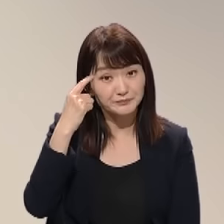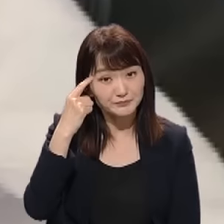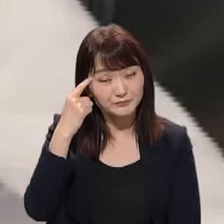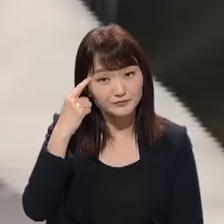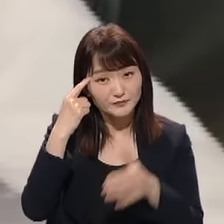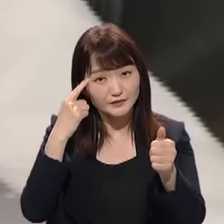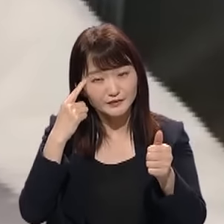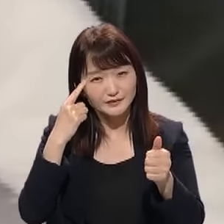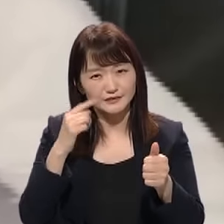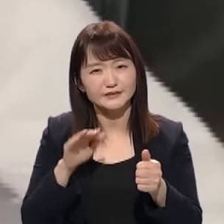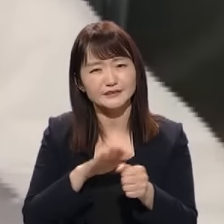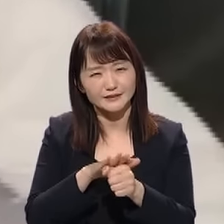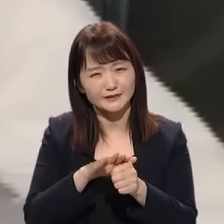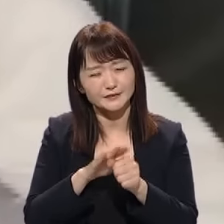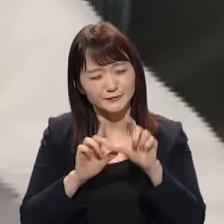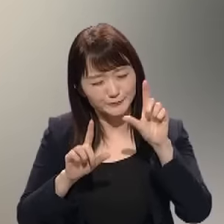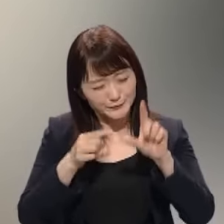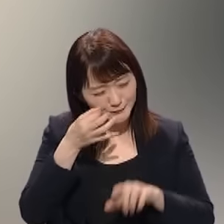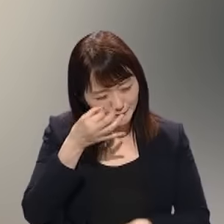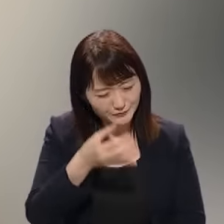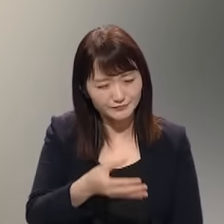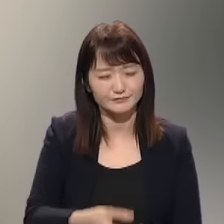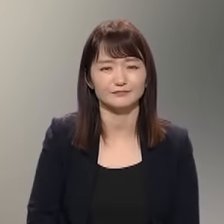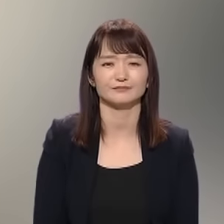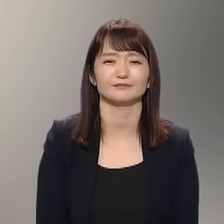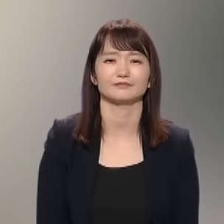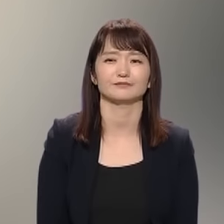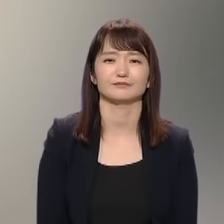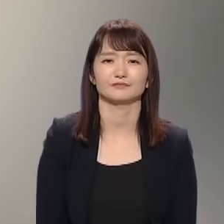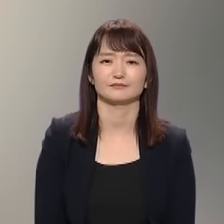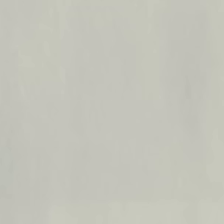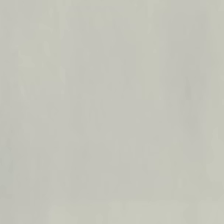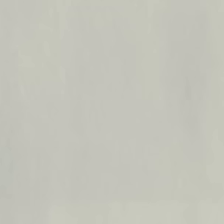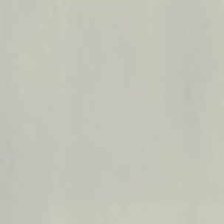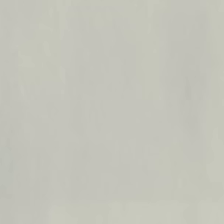주인에게 애교까지 부린다고 합니다. 그렇군요.